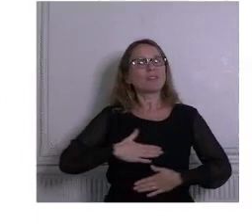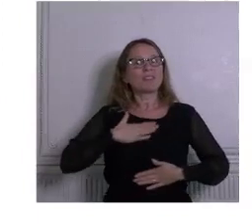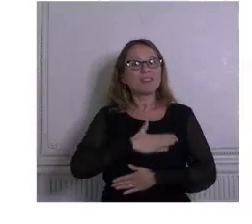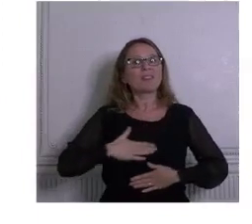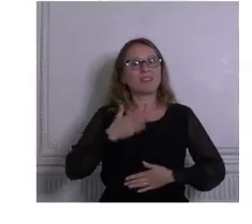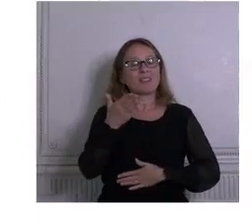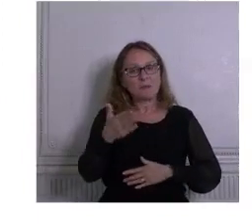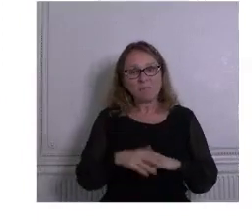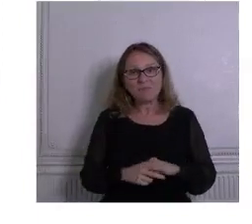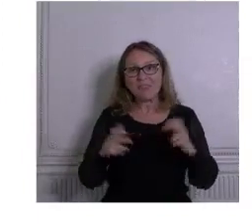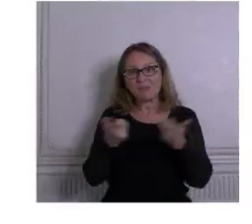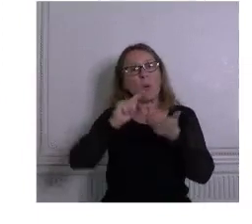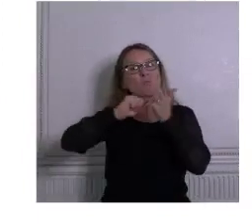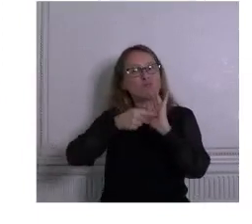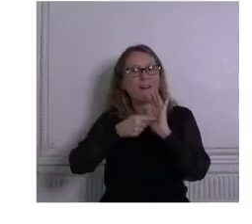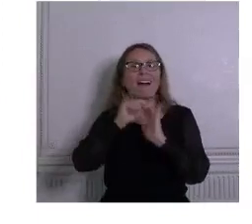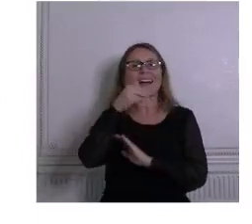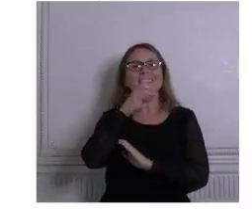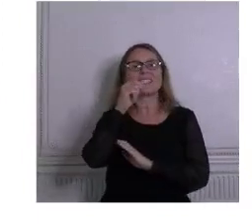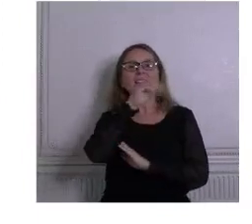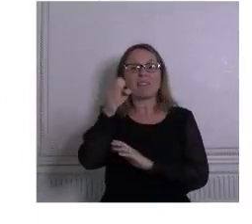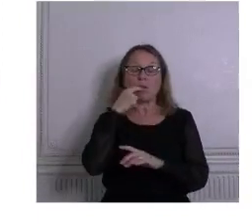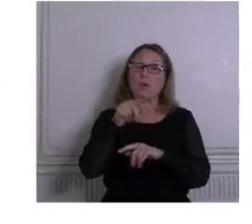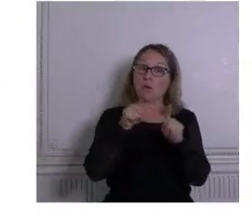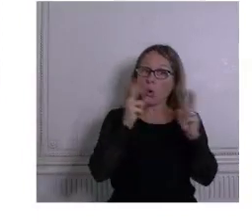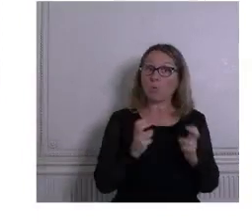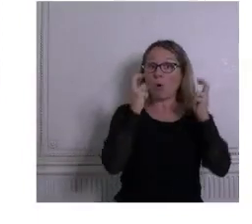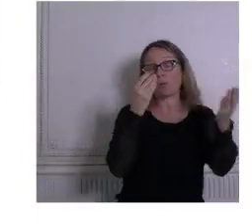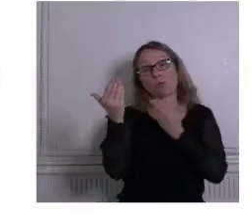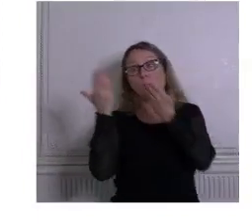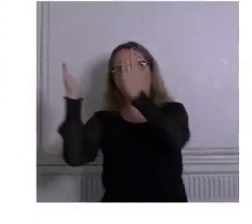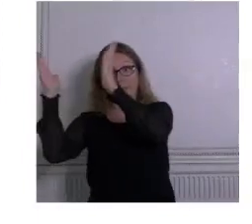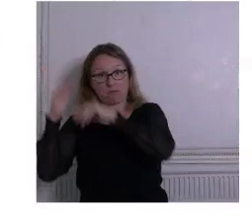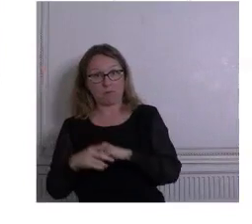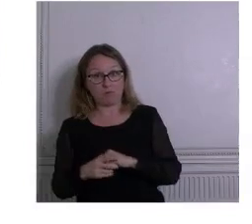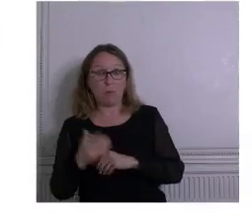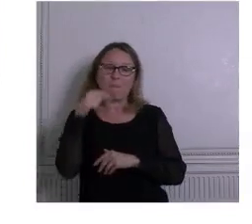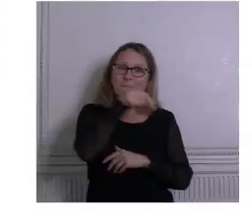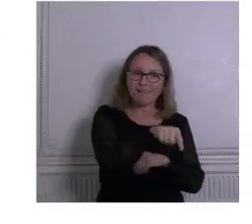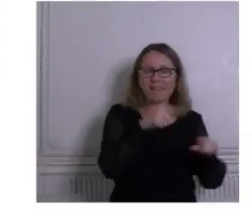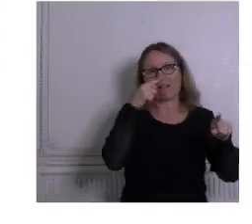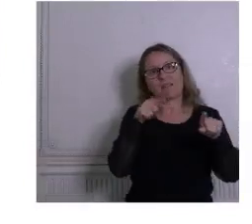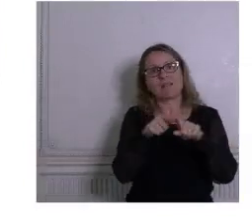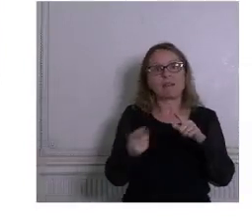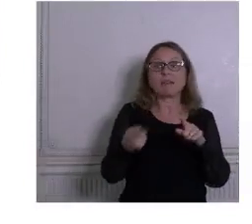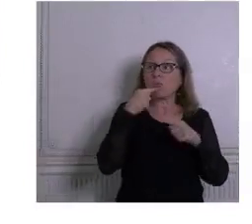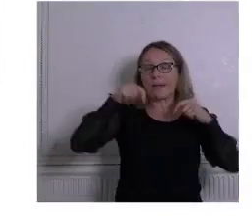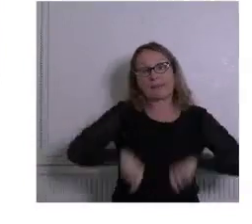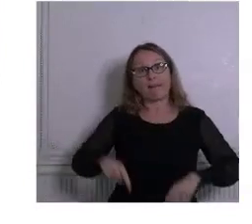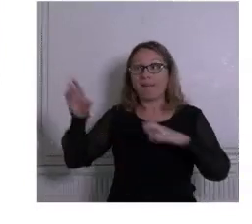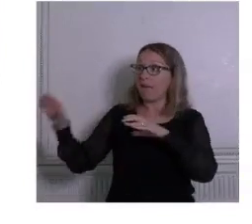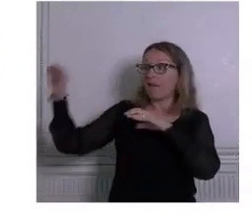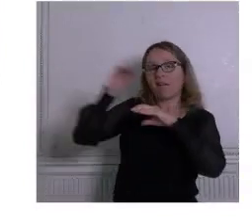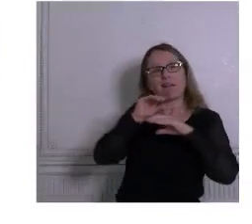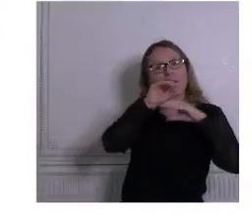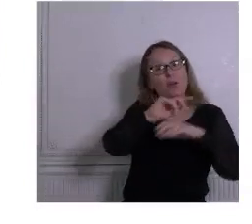qu'à quelques hectomètres de là, suite aux différents accords qui ont été trouvés avec Domo France, il faudrait quelques hectomètres de tuyaux, et quand je dis hectomètres, c'est même